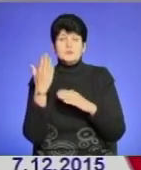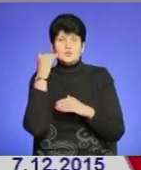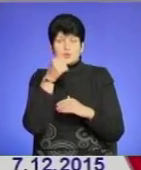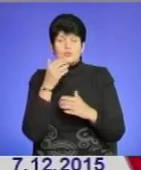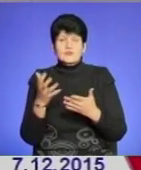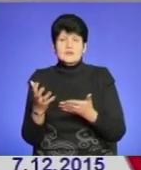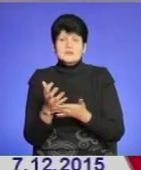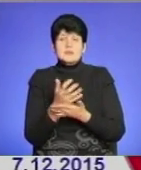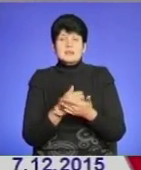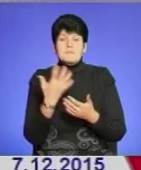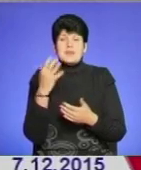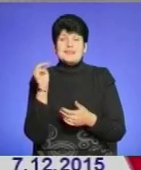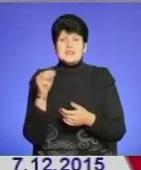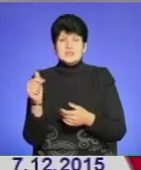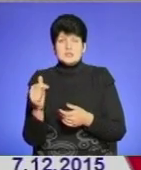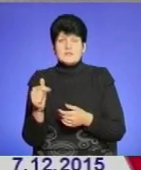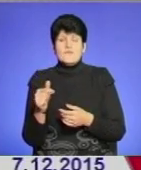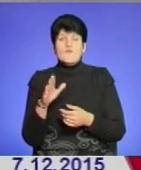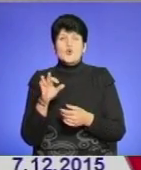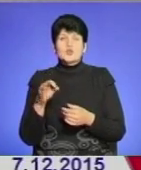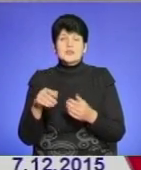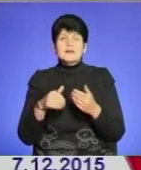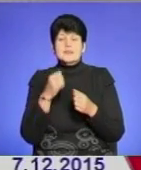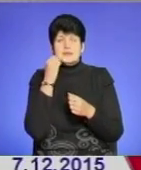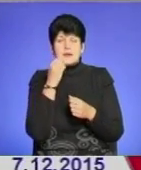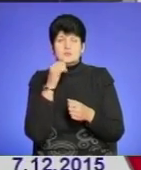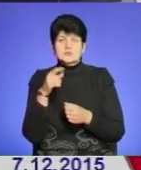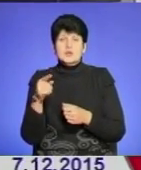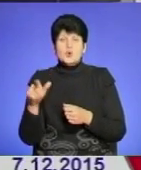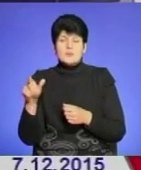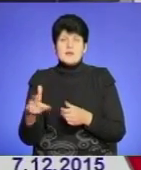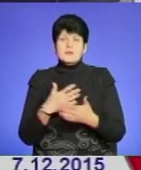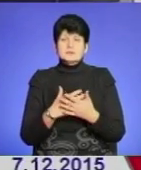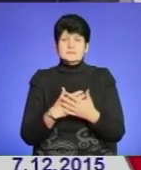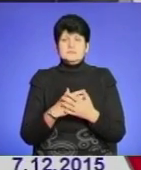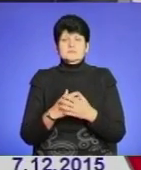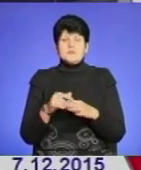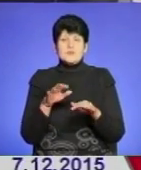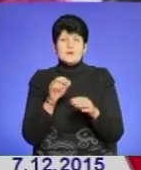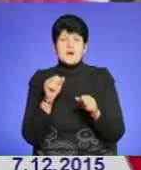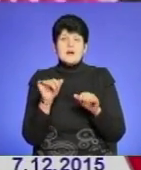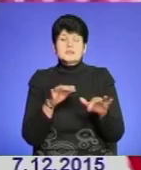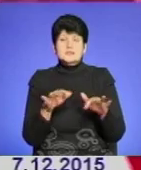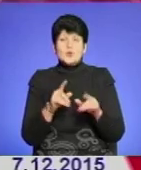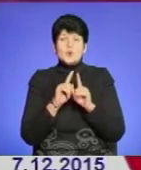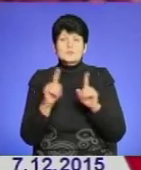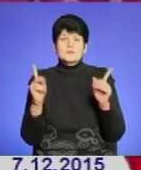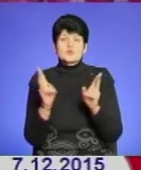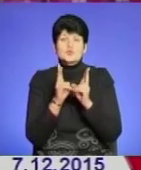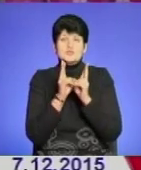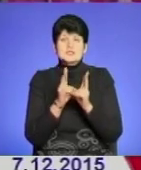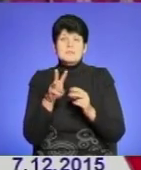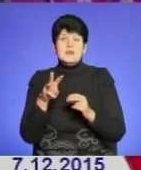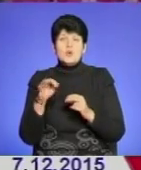зібрати більше 5 000 гривень. Волонтери вдячні тернополянам, що так активно реагують на акцію. Особливо зустрічі з Миколаєм